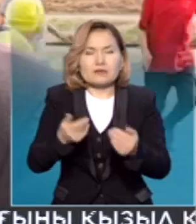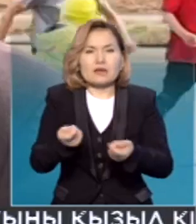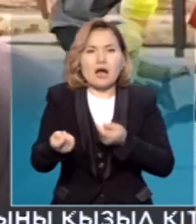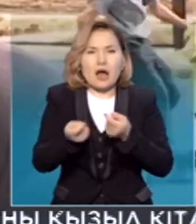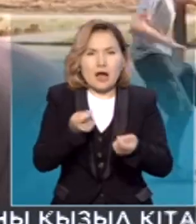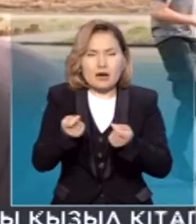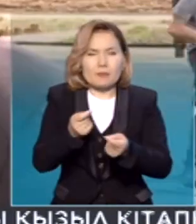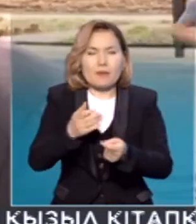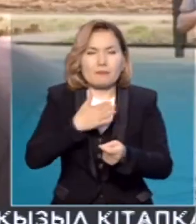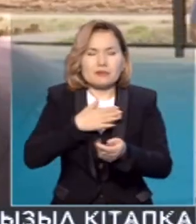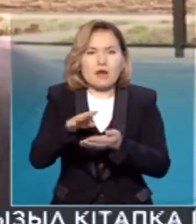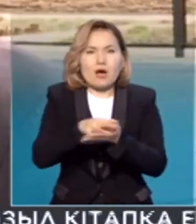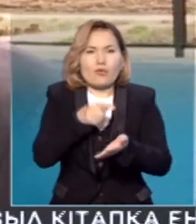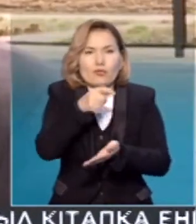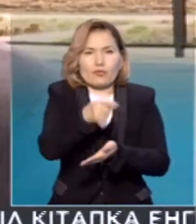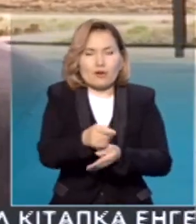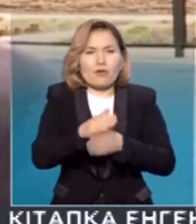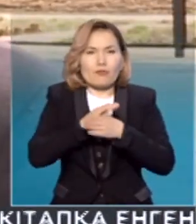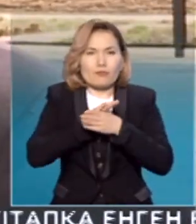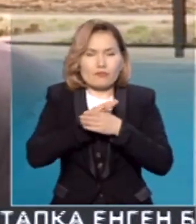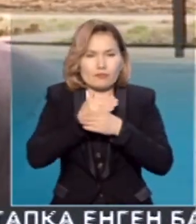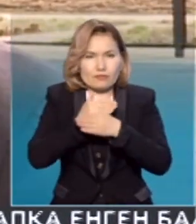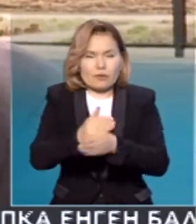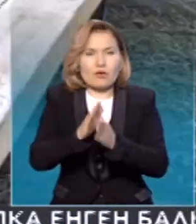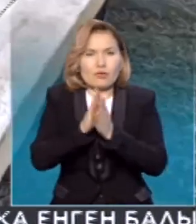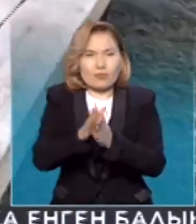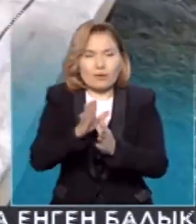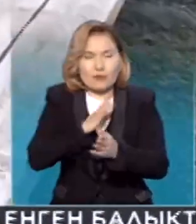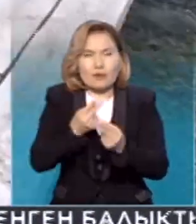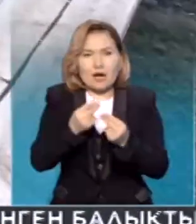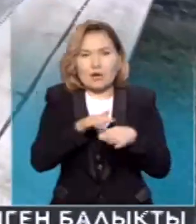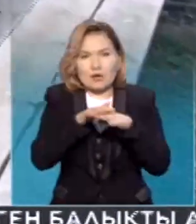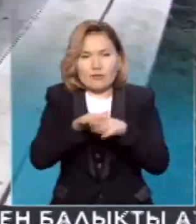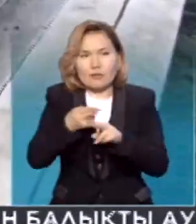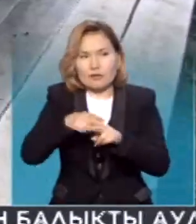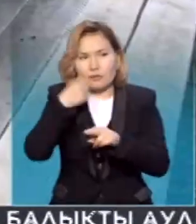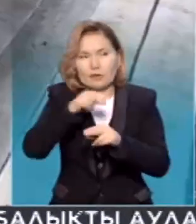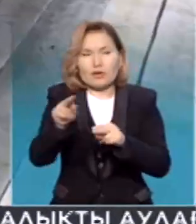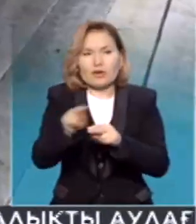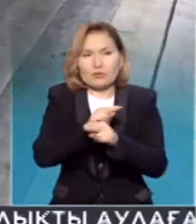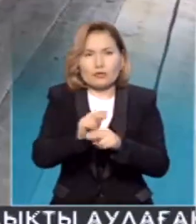аудан әкімімен, бізге қаражат бөлінді, сол жаңағы биыл ремонт жасайды сияқты.